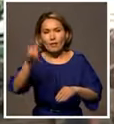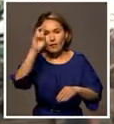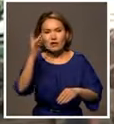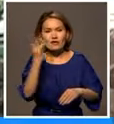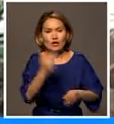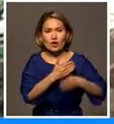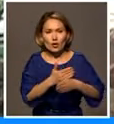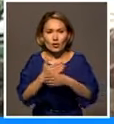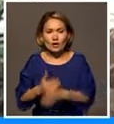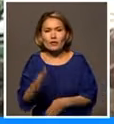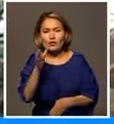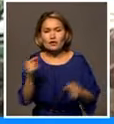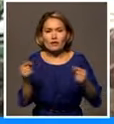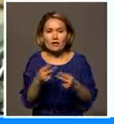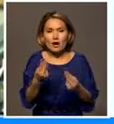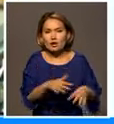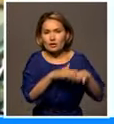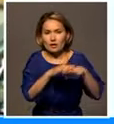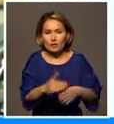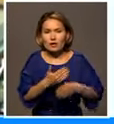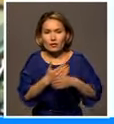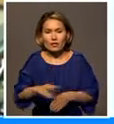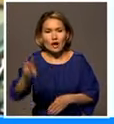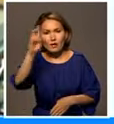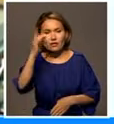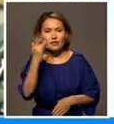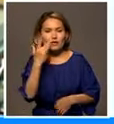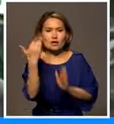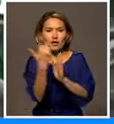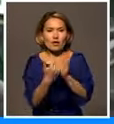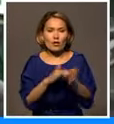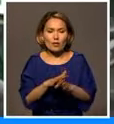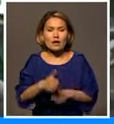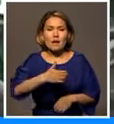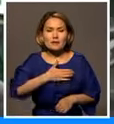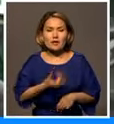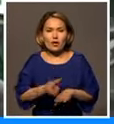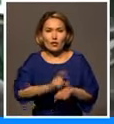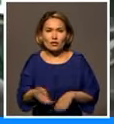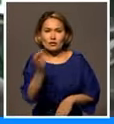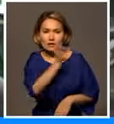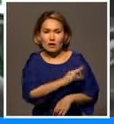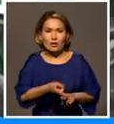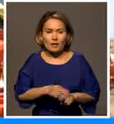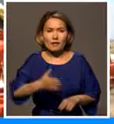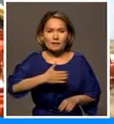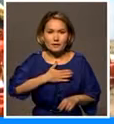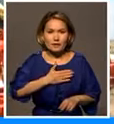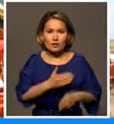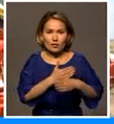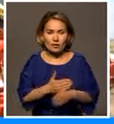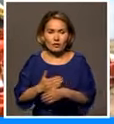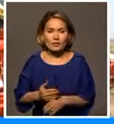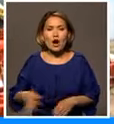жатыр. Субсидия дер уақытында нағыз көктемгі жұмыстарға қажет кезінде берілді. Осыдан көп ұттық. Оның үстіне қажетінше тұқым тауып беріп жатыр.